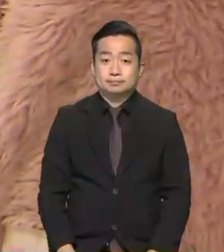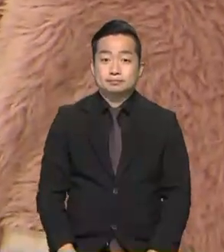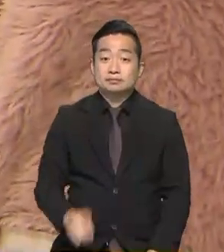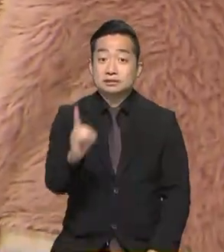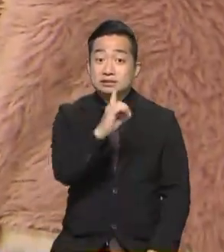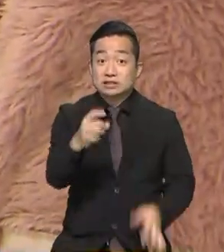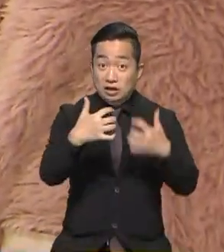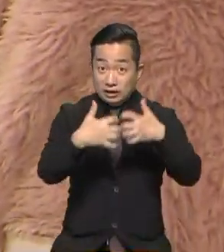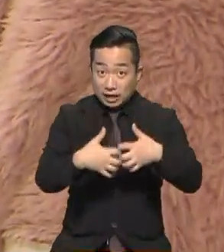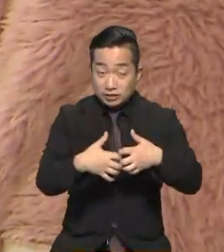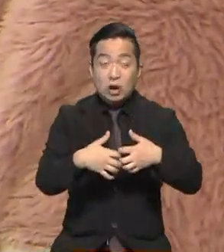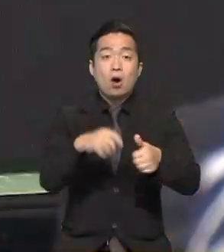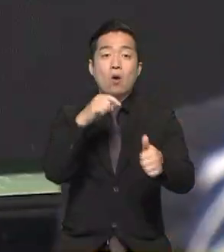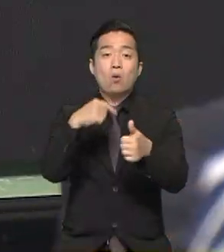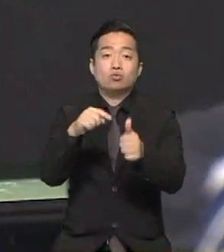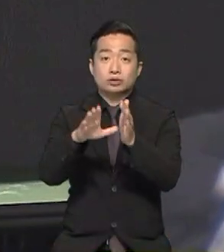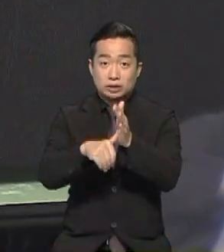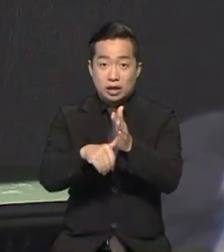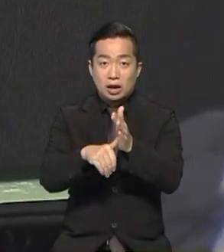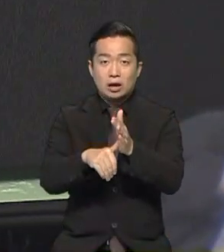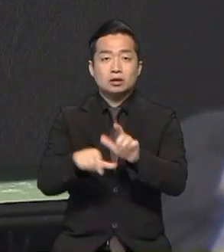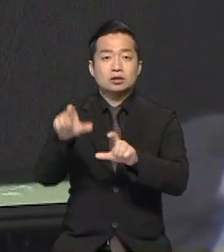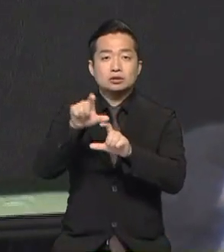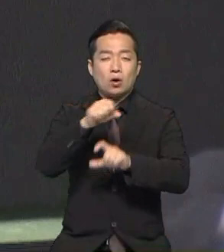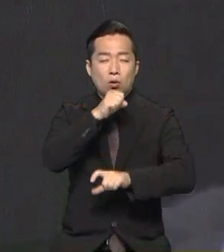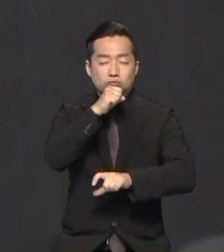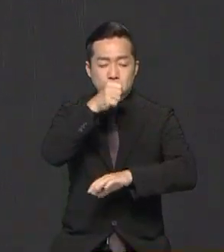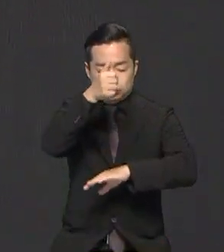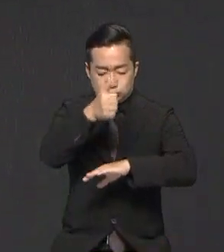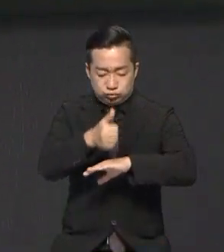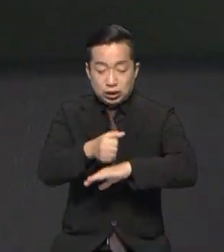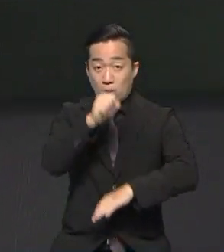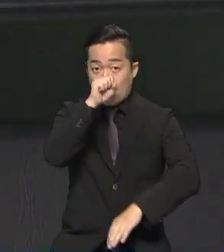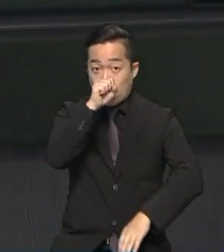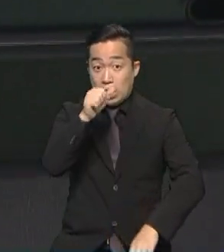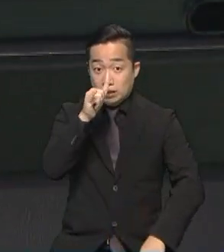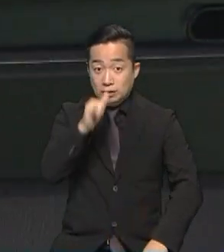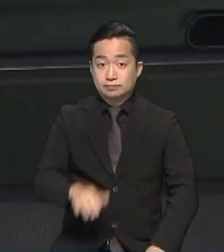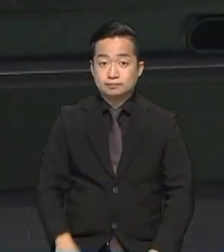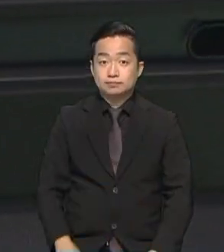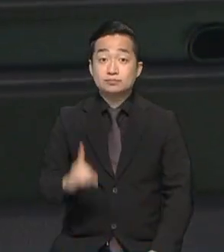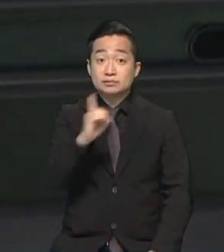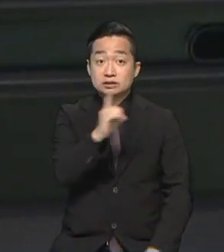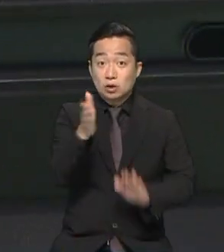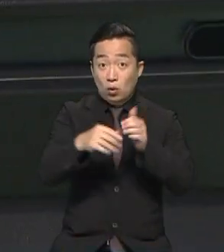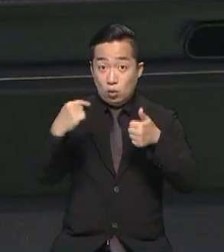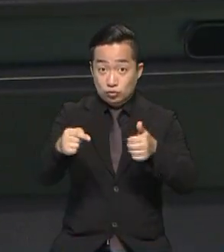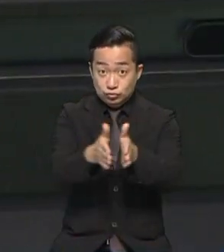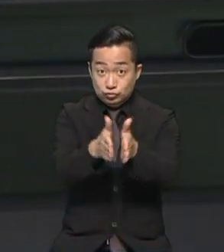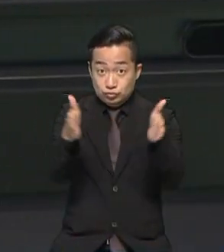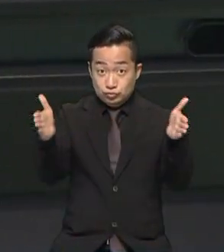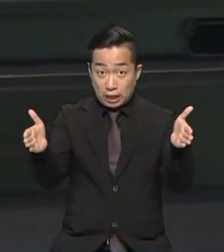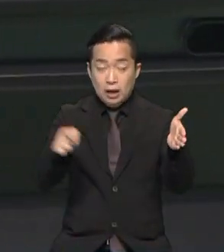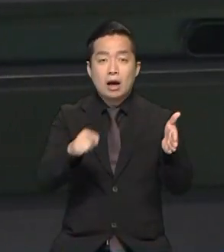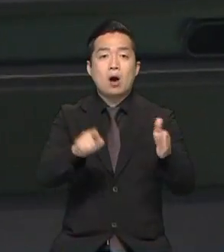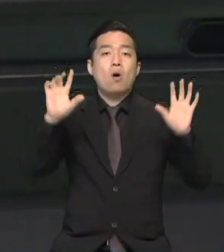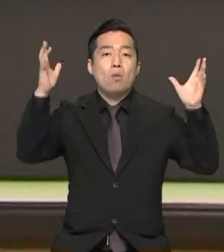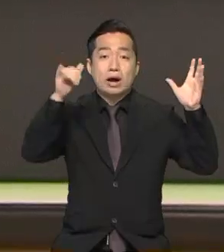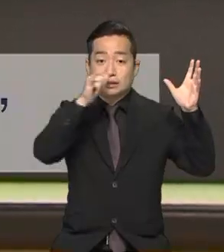디지털 기기를 활용한 교육이 학업 성취도가 더 높다는 연구 결과 등을 토대로 디지털 공교육 확대를 반기는 목소리도